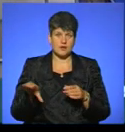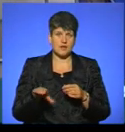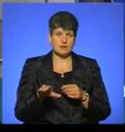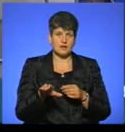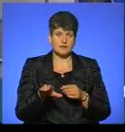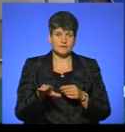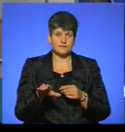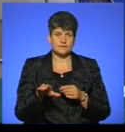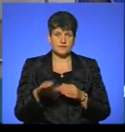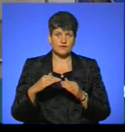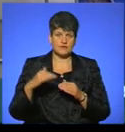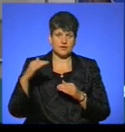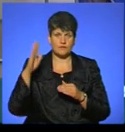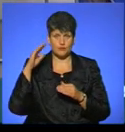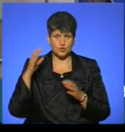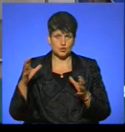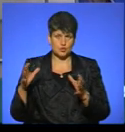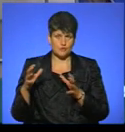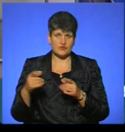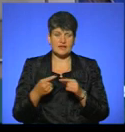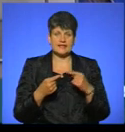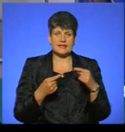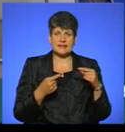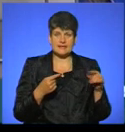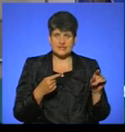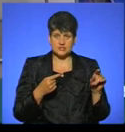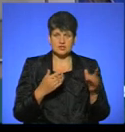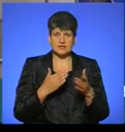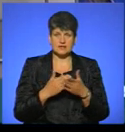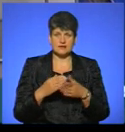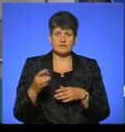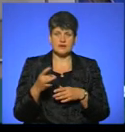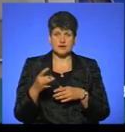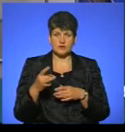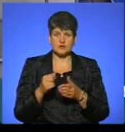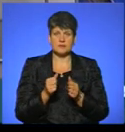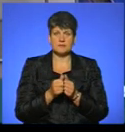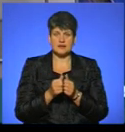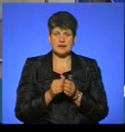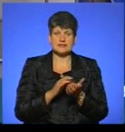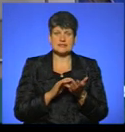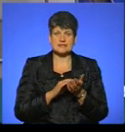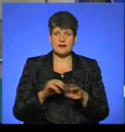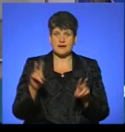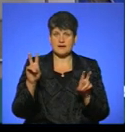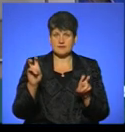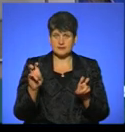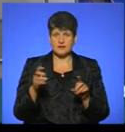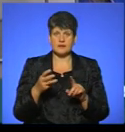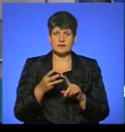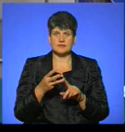верхів'ї водосховища, інший, вже говорю, в районі гори Циганка, і найпотужніший –